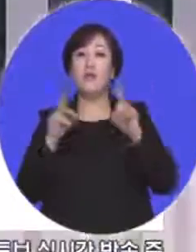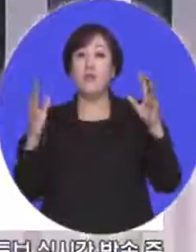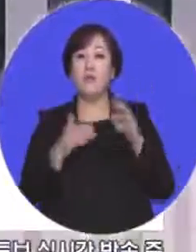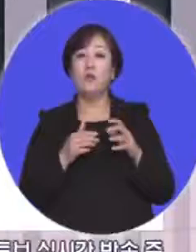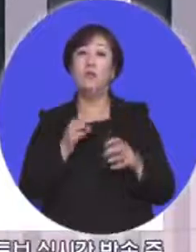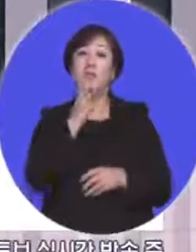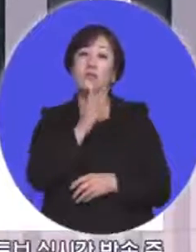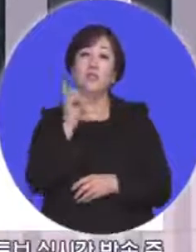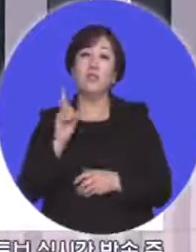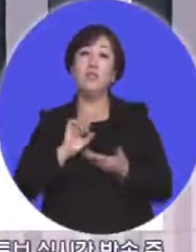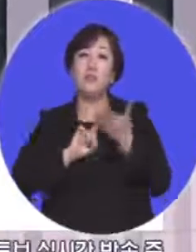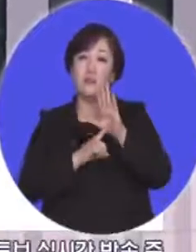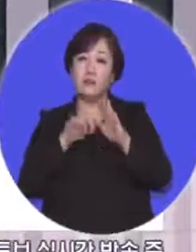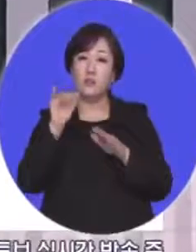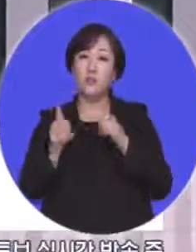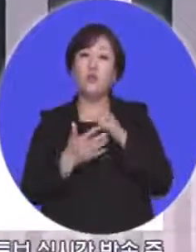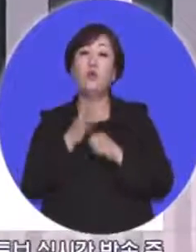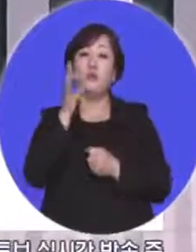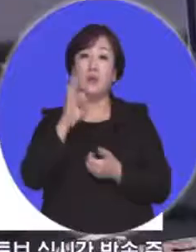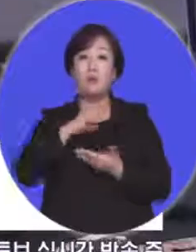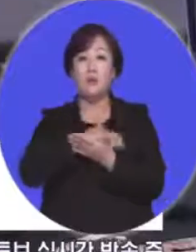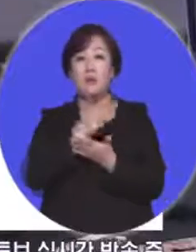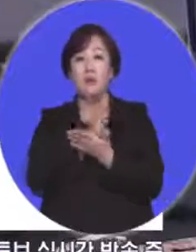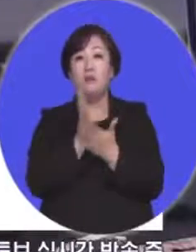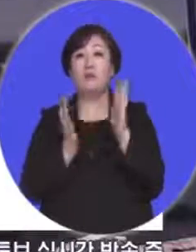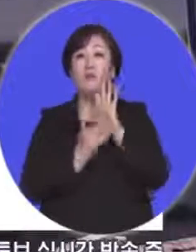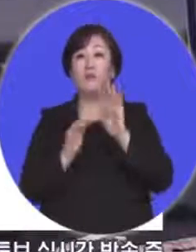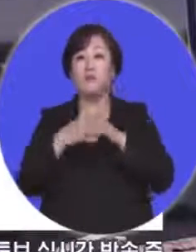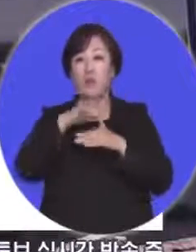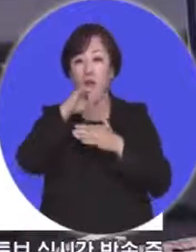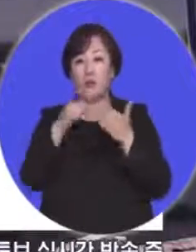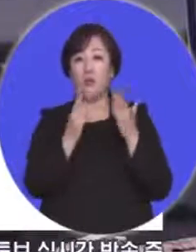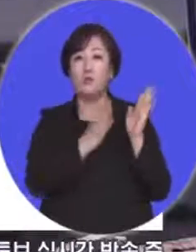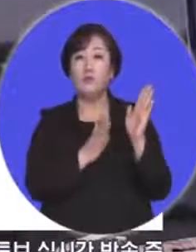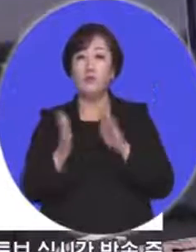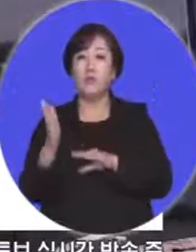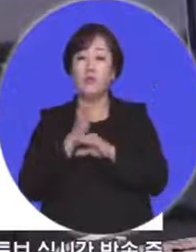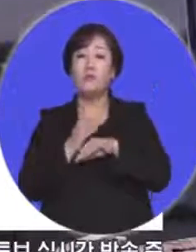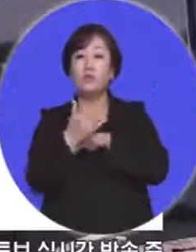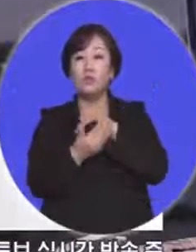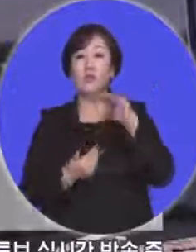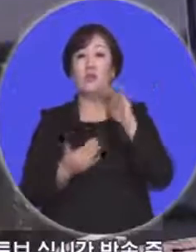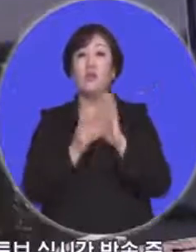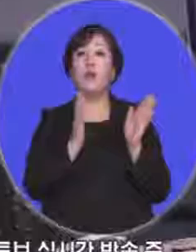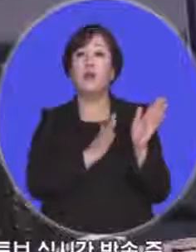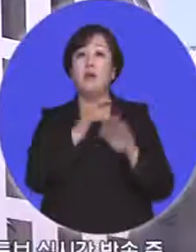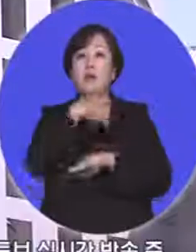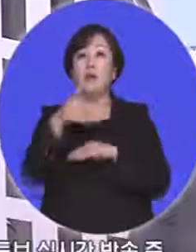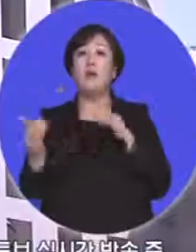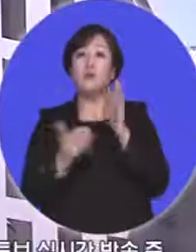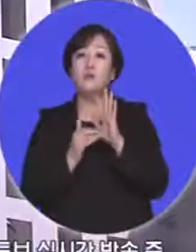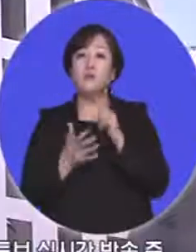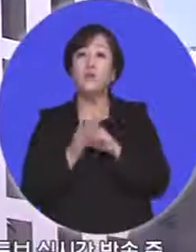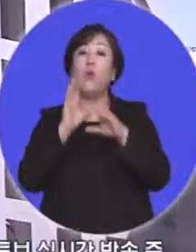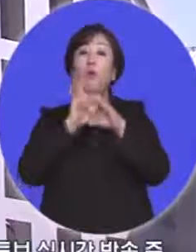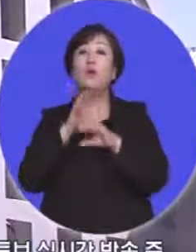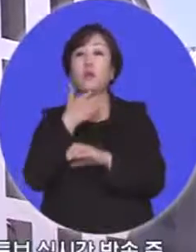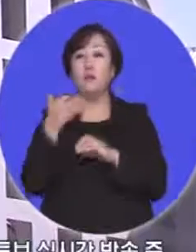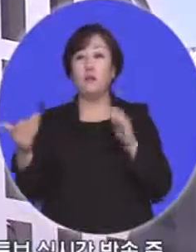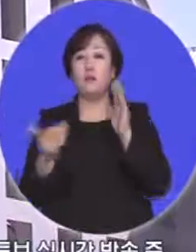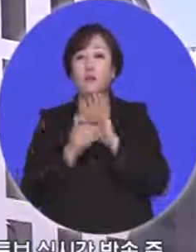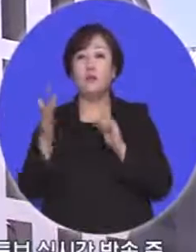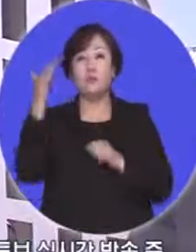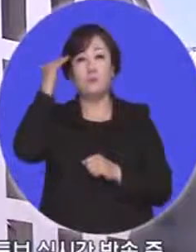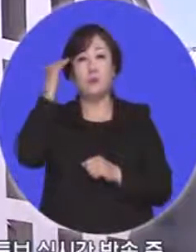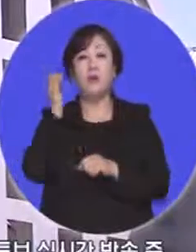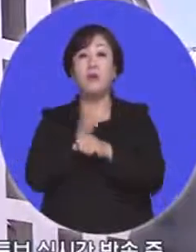3D 프린팅 전시회 등 10여 개 행사가 확정되면서 순조로운 출발을 예고하고 있습니다. 하지만 코로나19라는 예기치